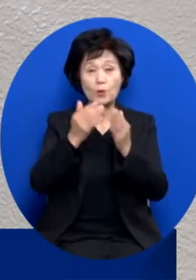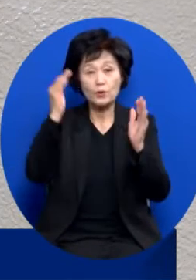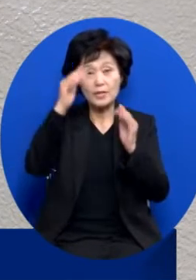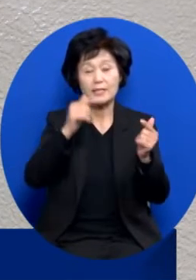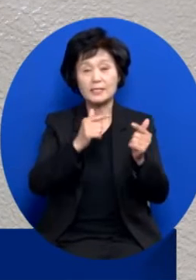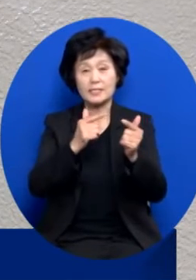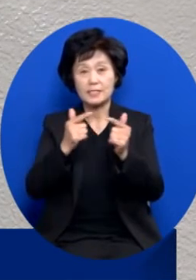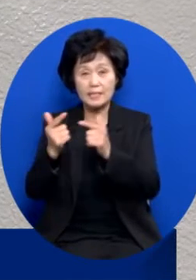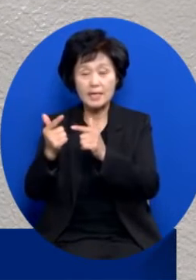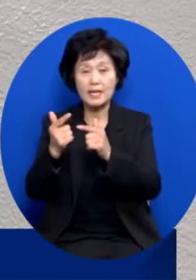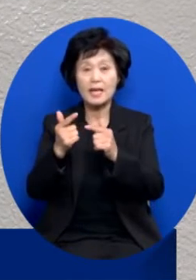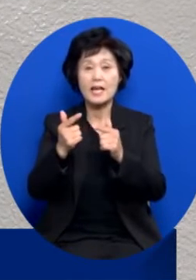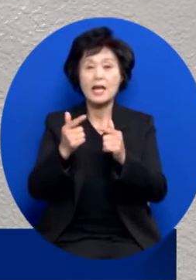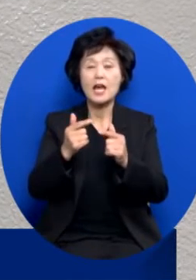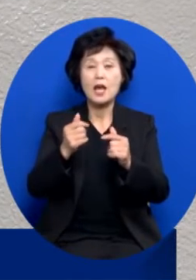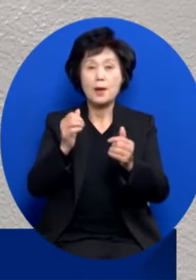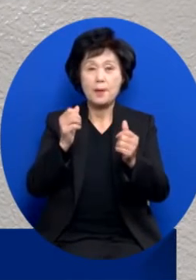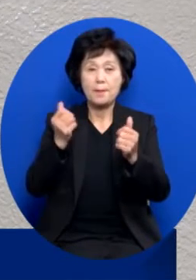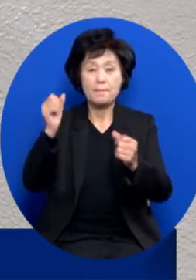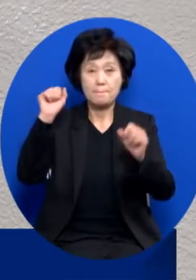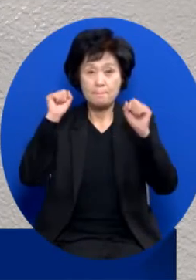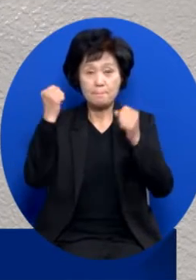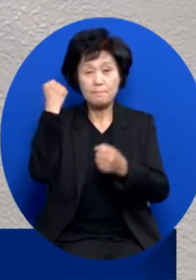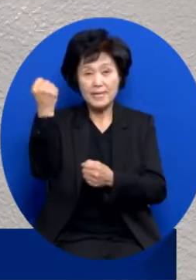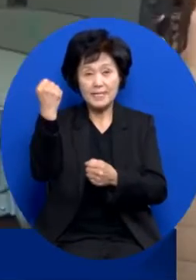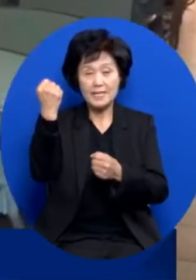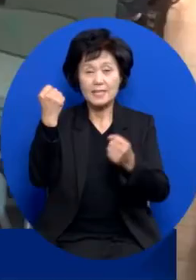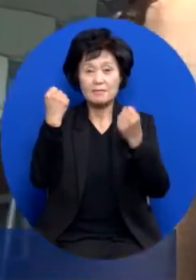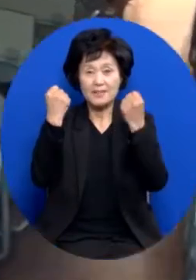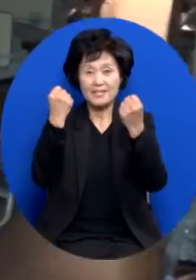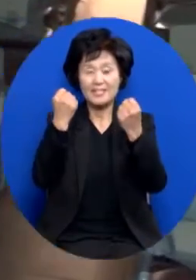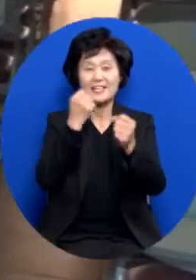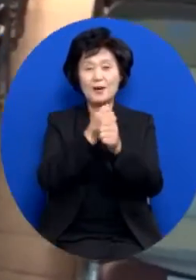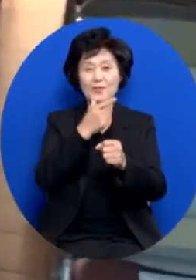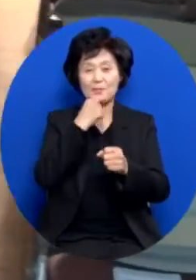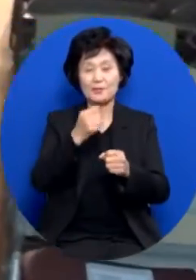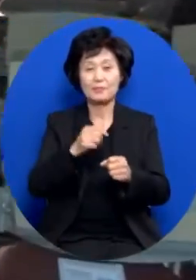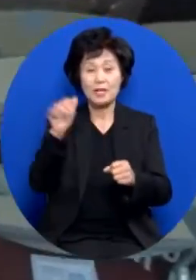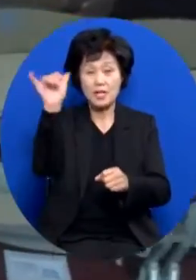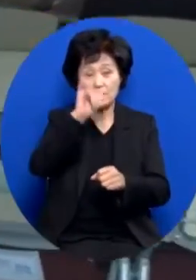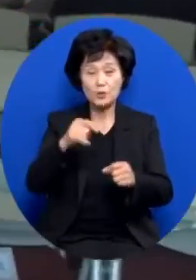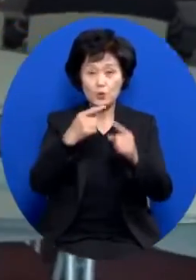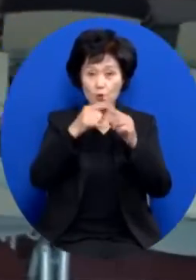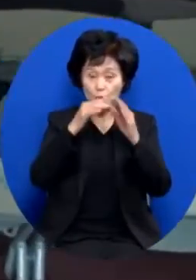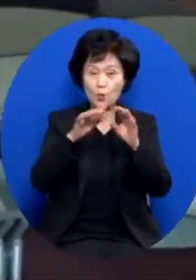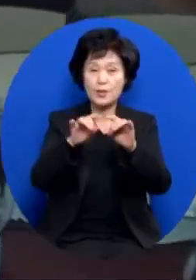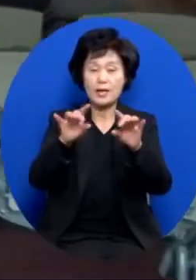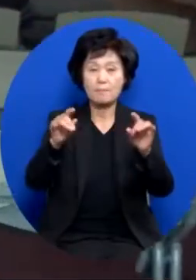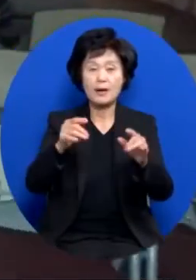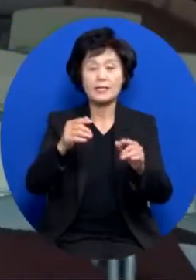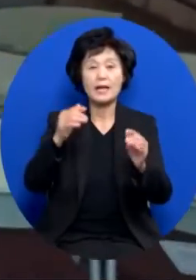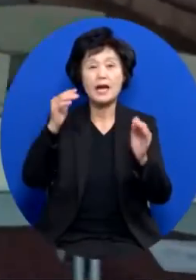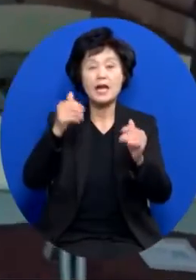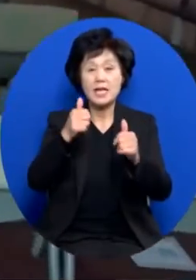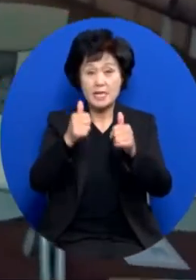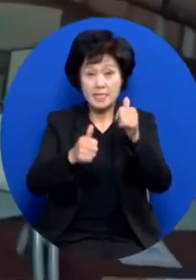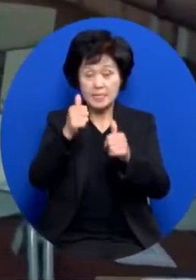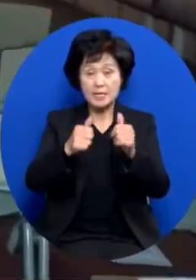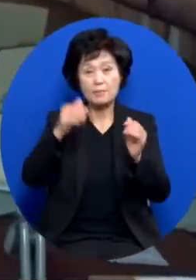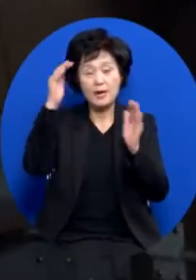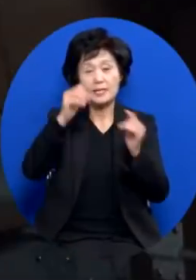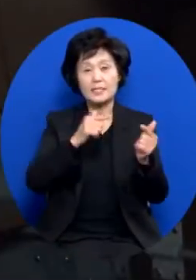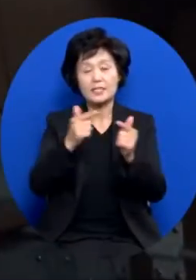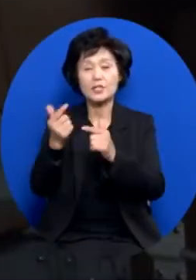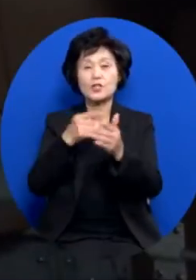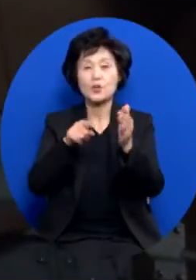수험생들에게 그러한 화이팅을 좀 주고 싶습니다. 전국 교회에서는 수험생을 위한 기도회가